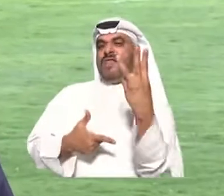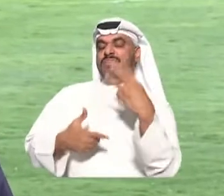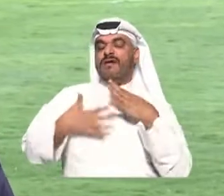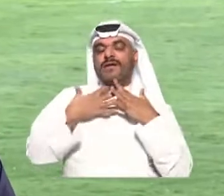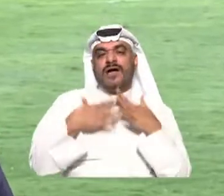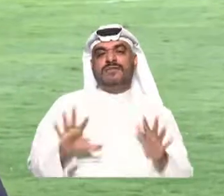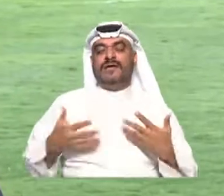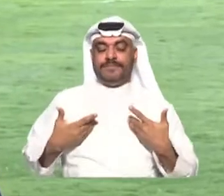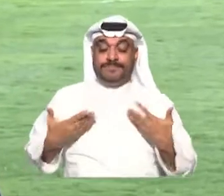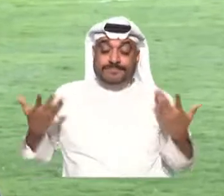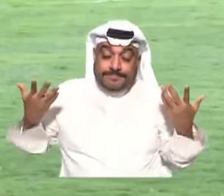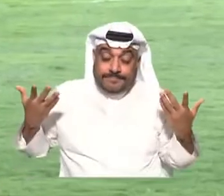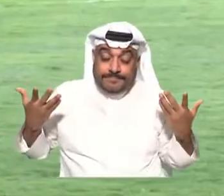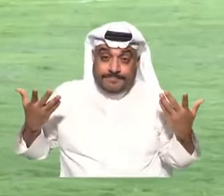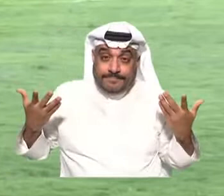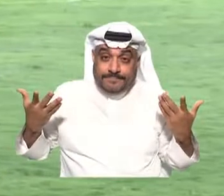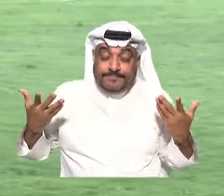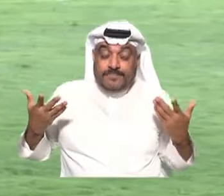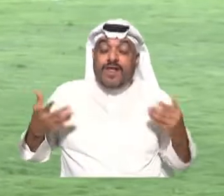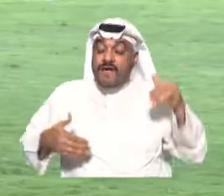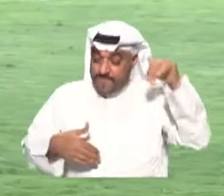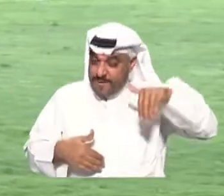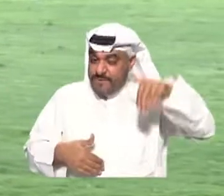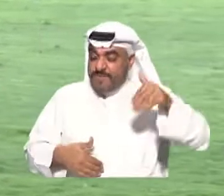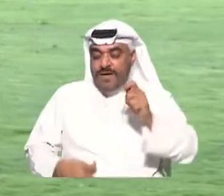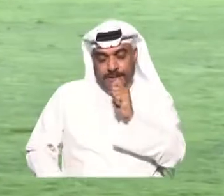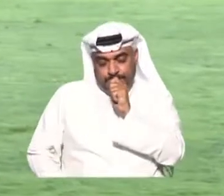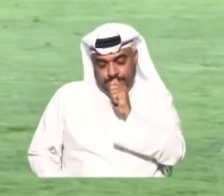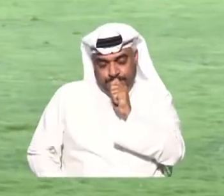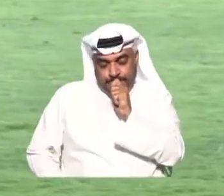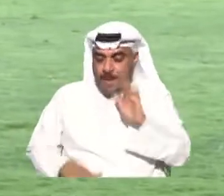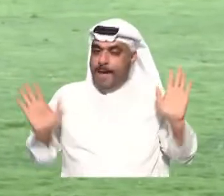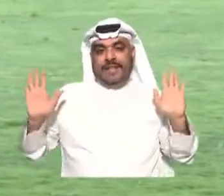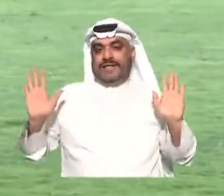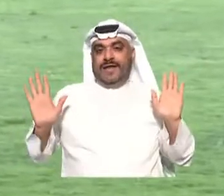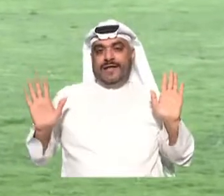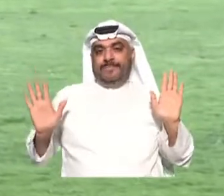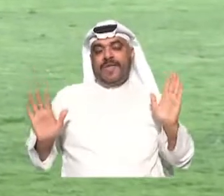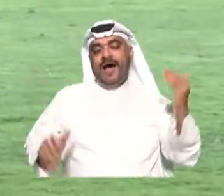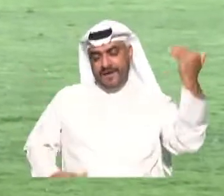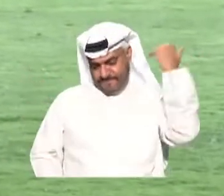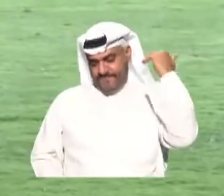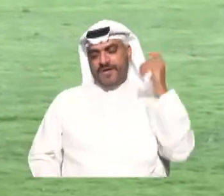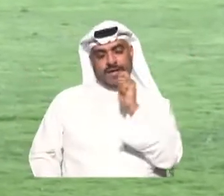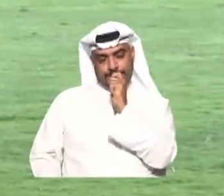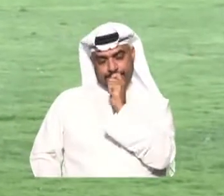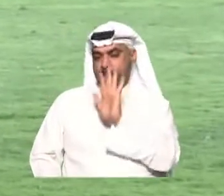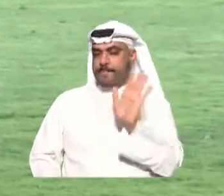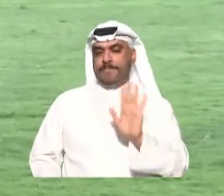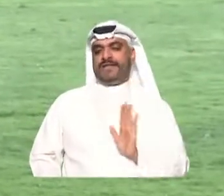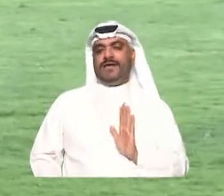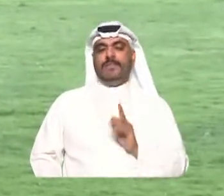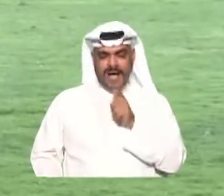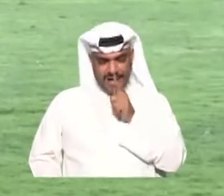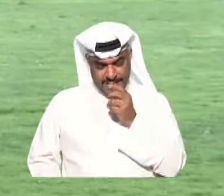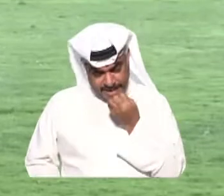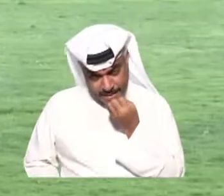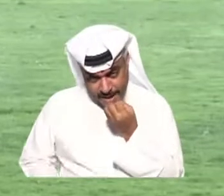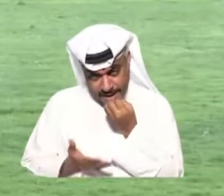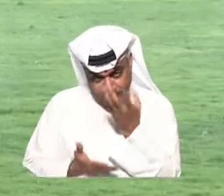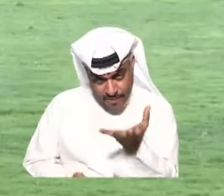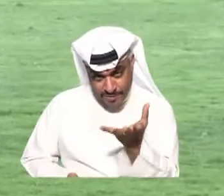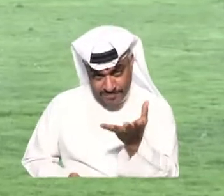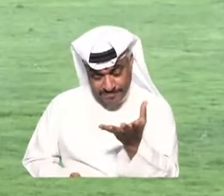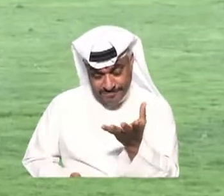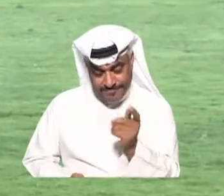يعني في اشياء الواحد ما يبي يتطرق لها، بس الواحد يقول الحمد لله على كل حال. يعني احنا ما بيتكلم هالمواضيع اللي